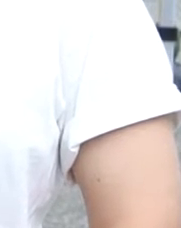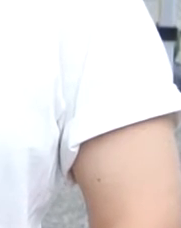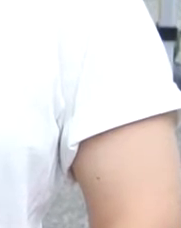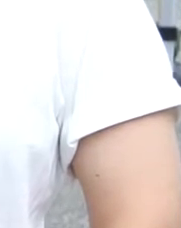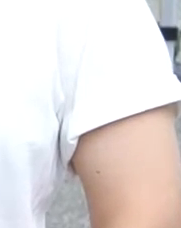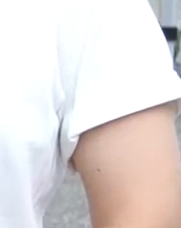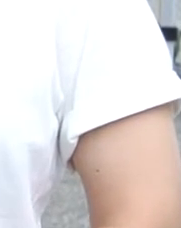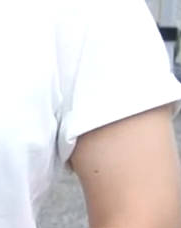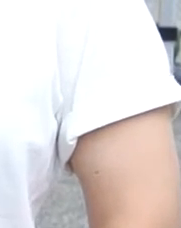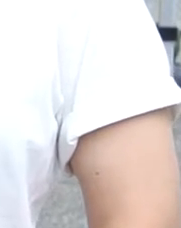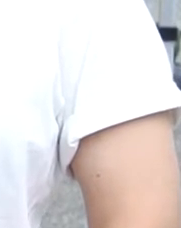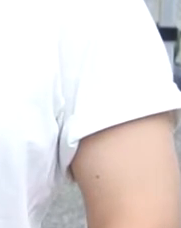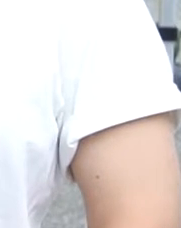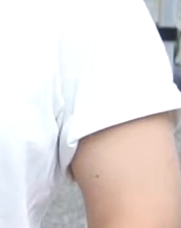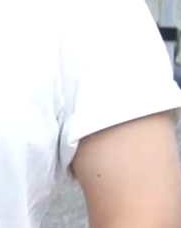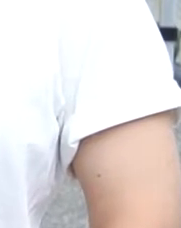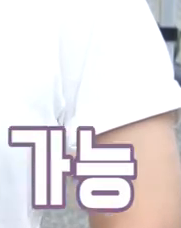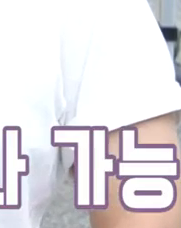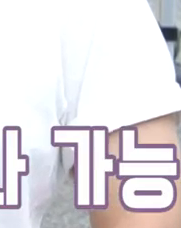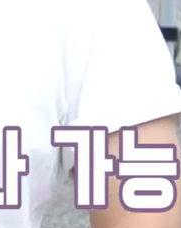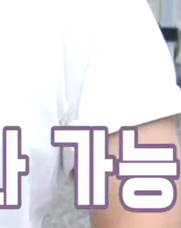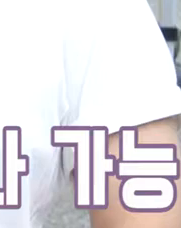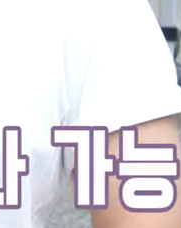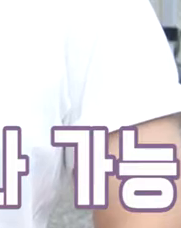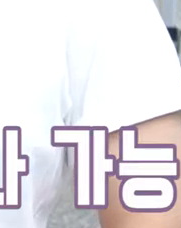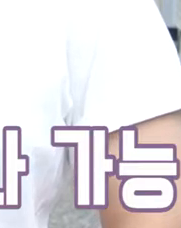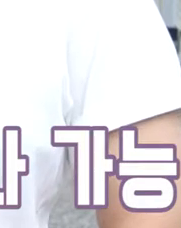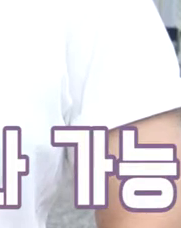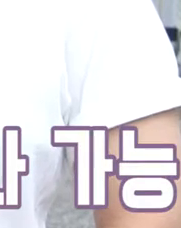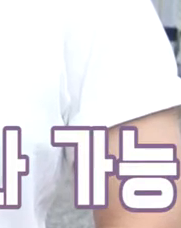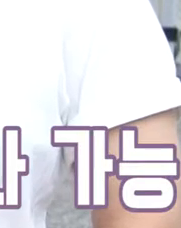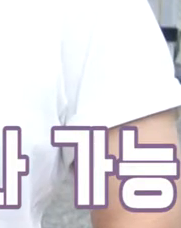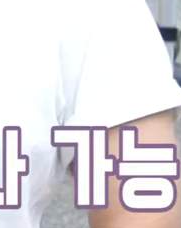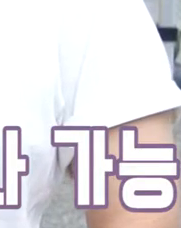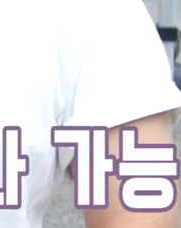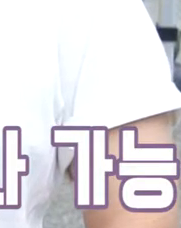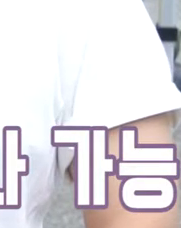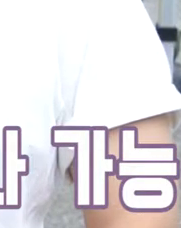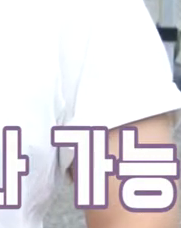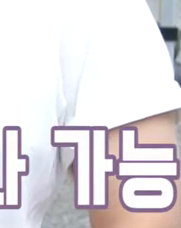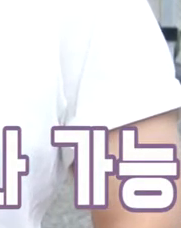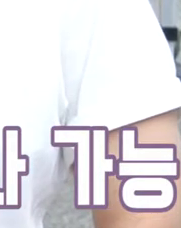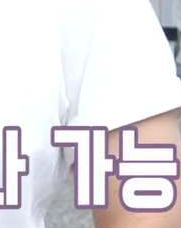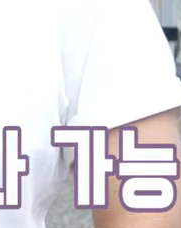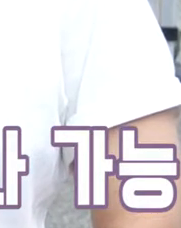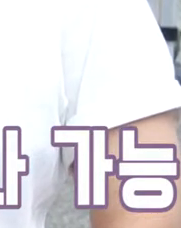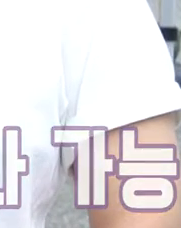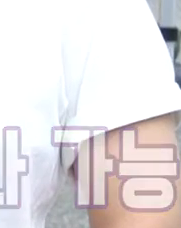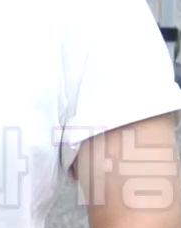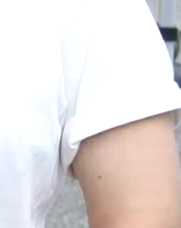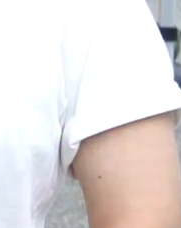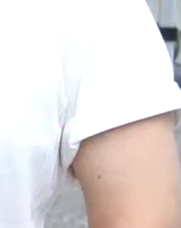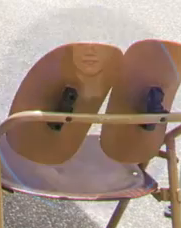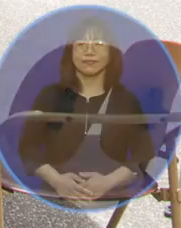폭염, 장마, 강풍, 한파 등 외부 환경에도 걱정 없이 코로나 검사가 가능합니다.